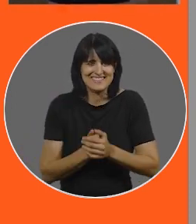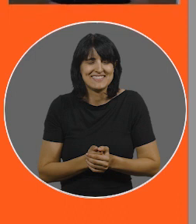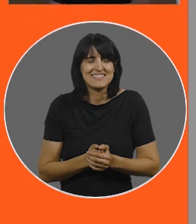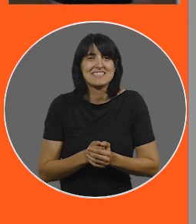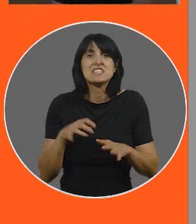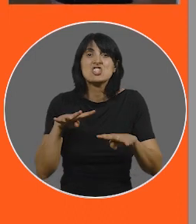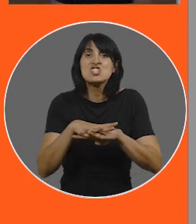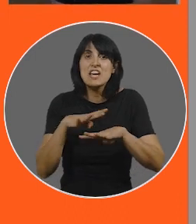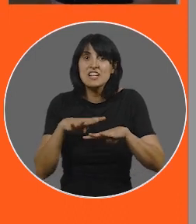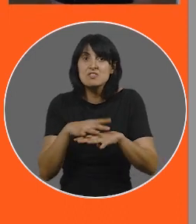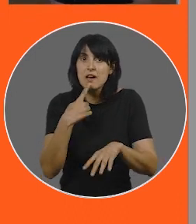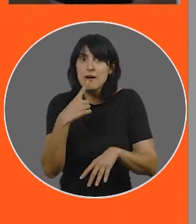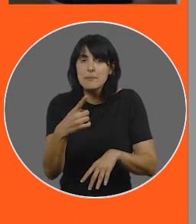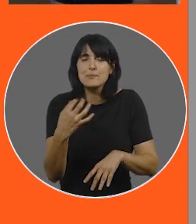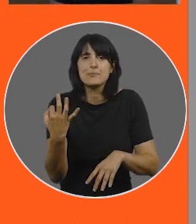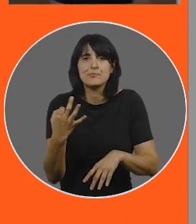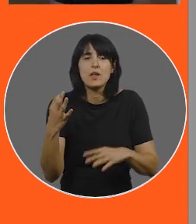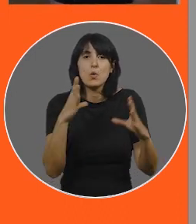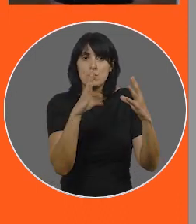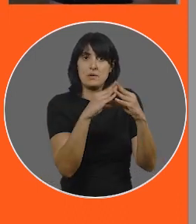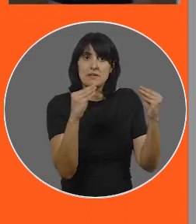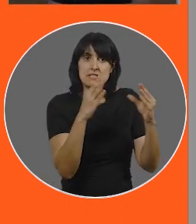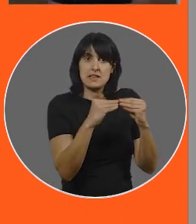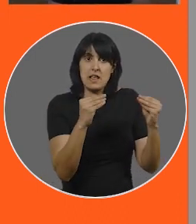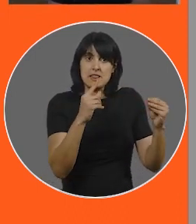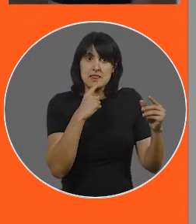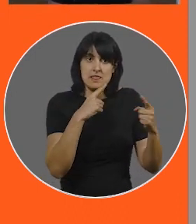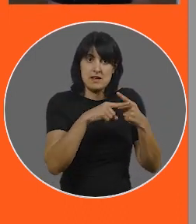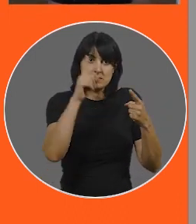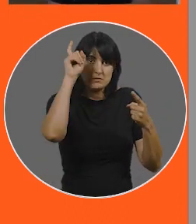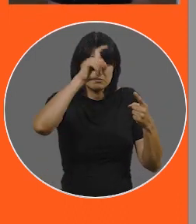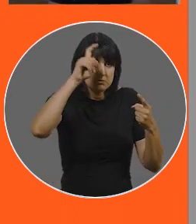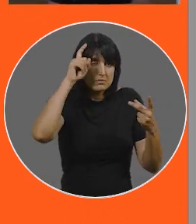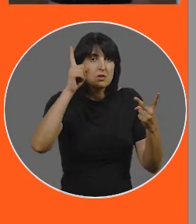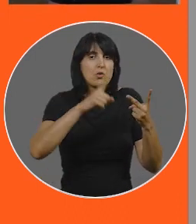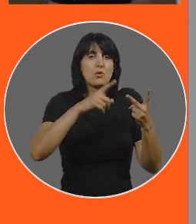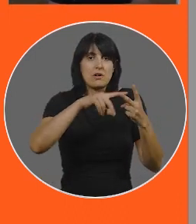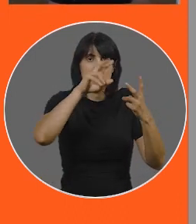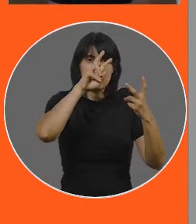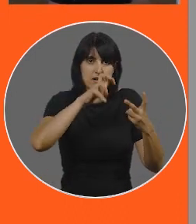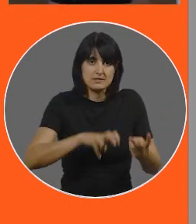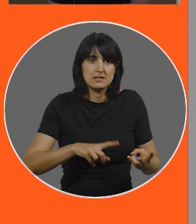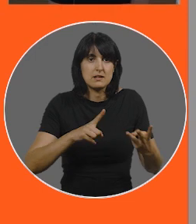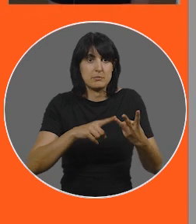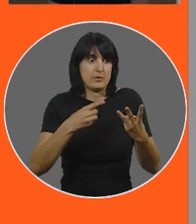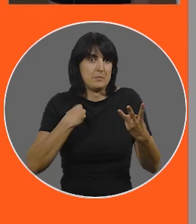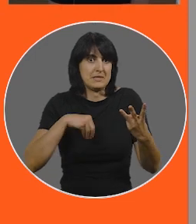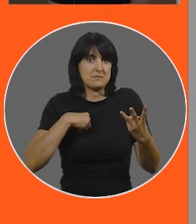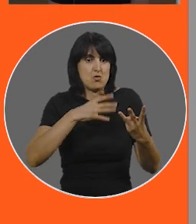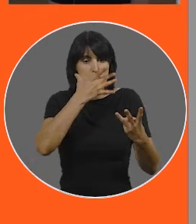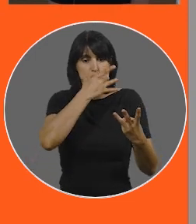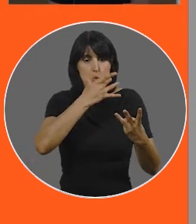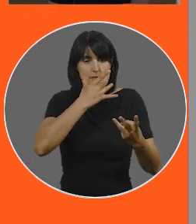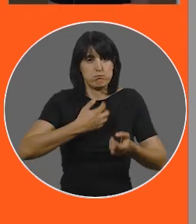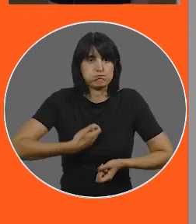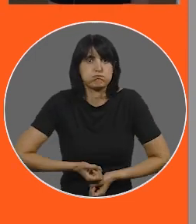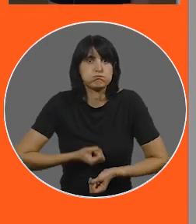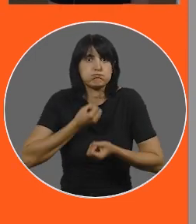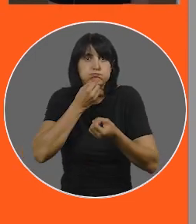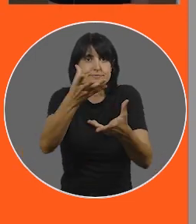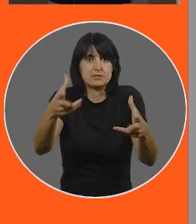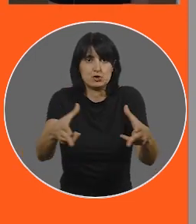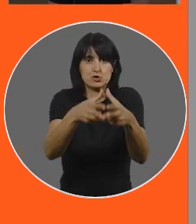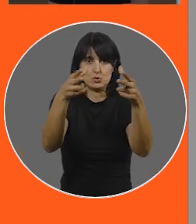Aquesta xarxa, us explico, l'universitat fem docència, fem recerca, però també hem de transferir els coneixements